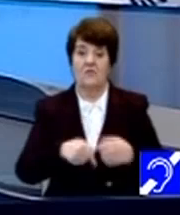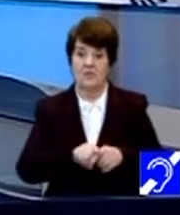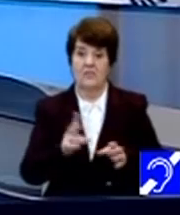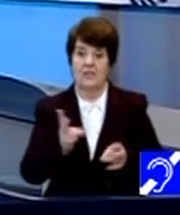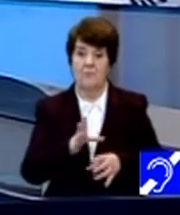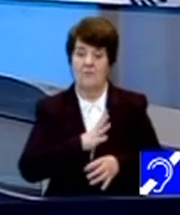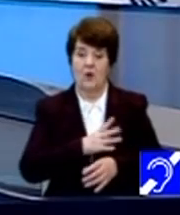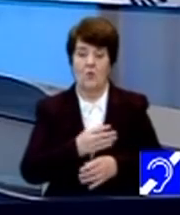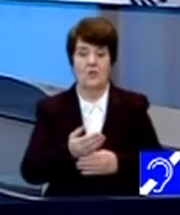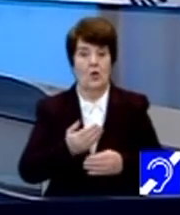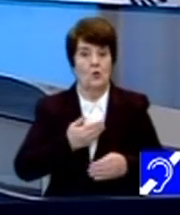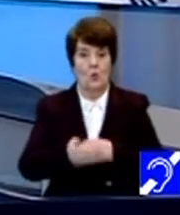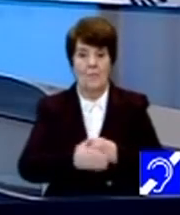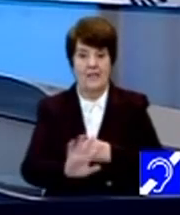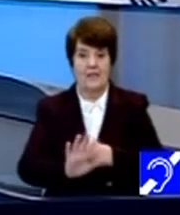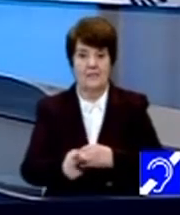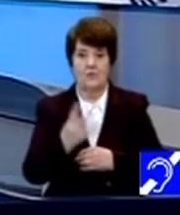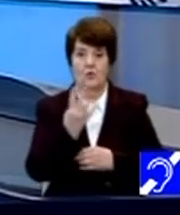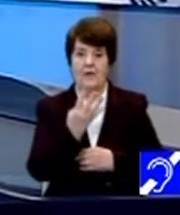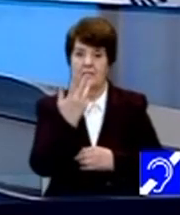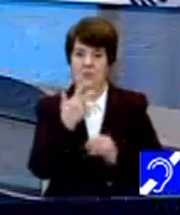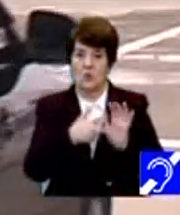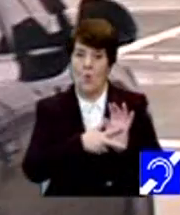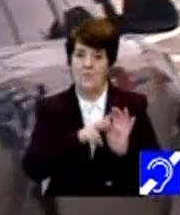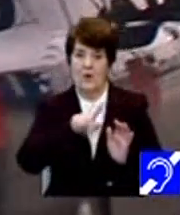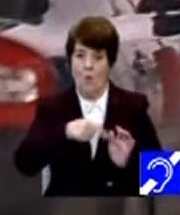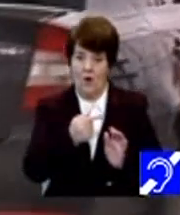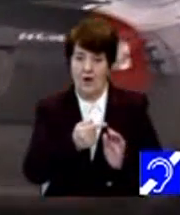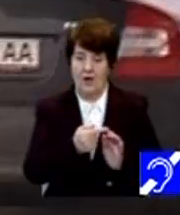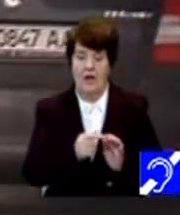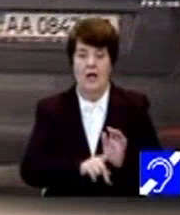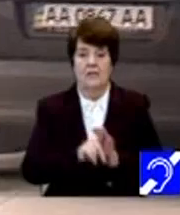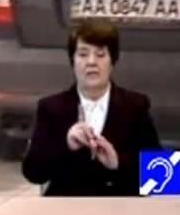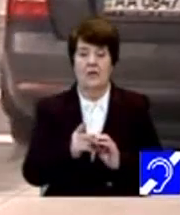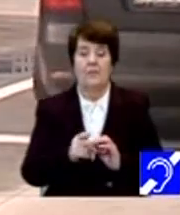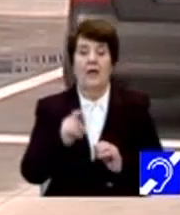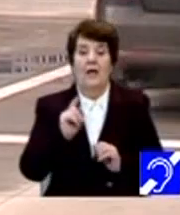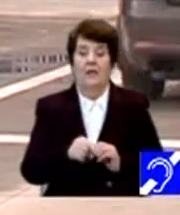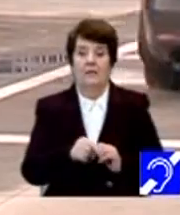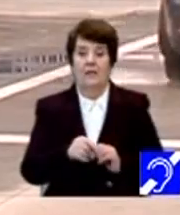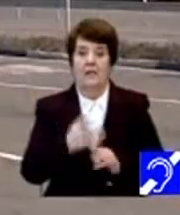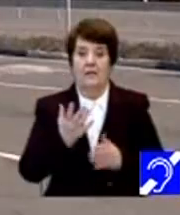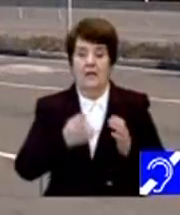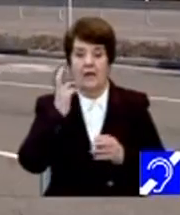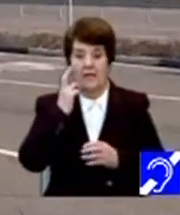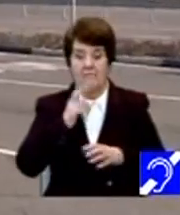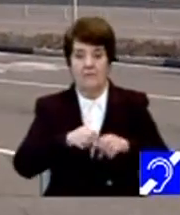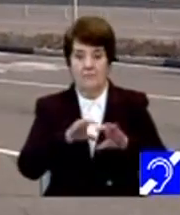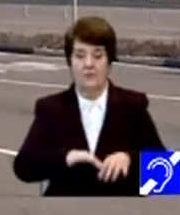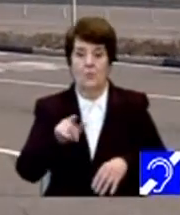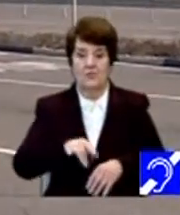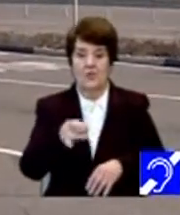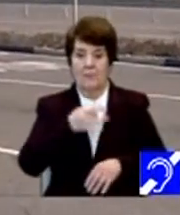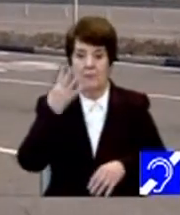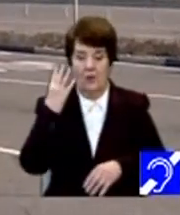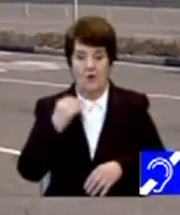COVID-19. Acesta trebuie făcut numai târziu de 48 de ore de la data traversării hotarului. Decizia a fost luată de autoritățile de la Kiev